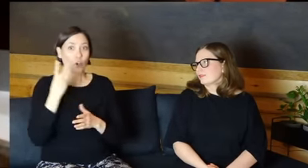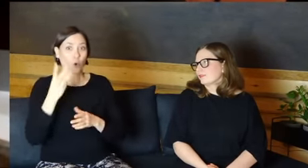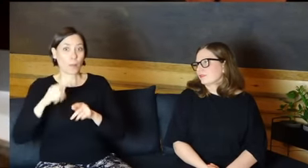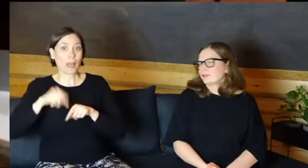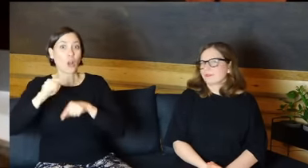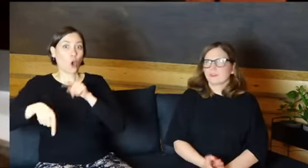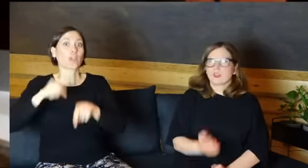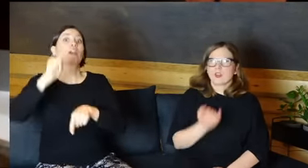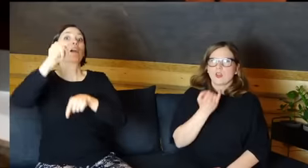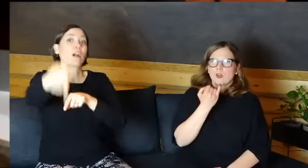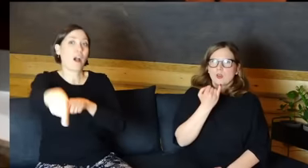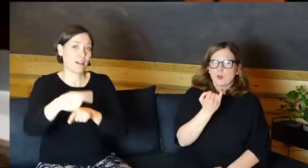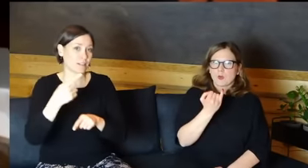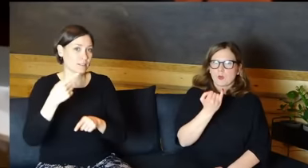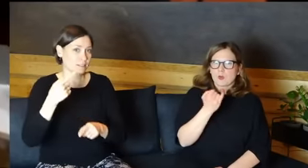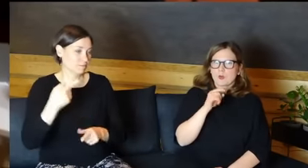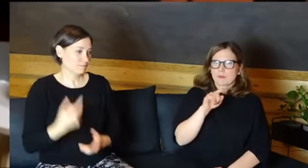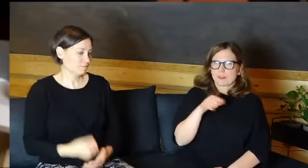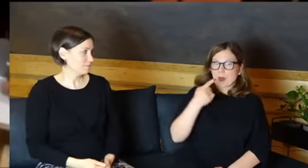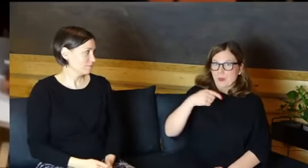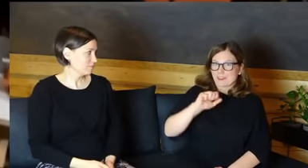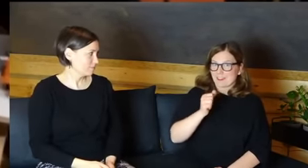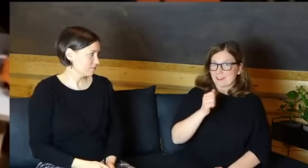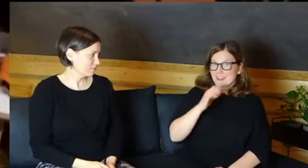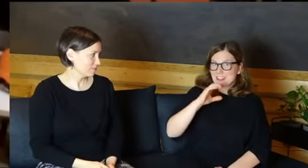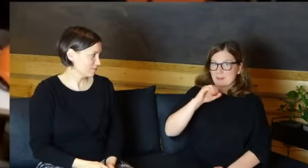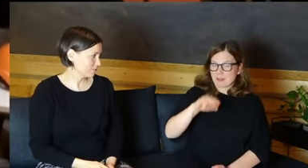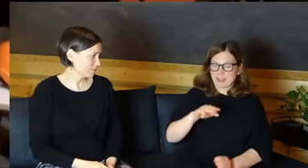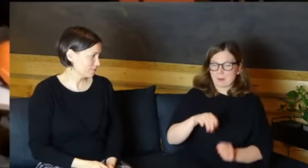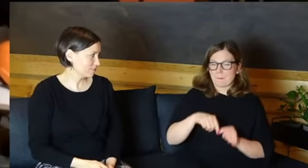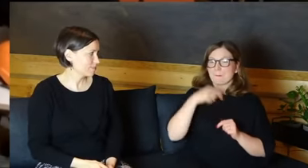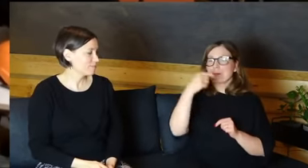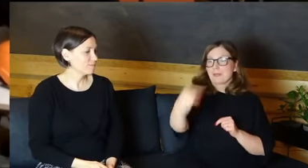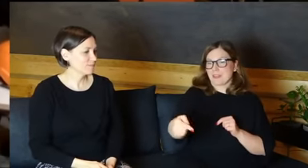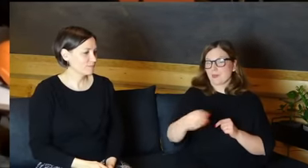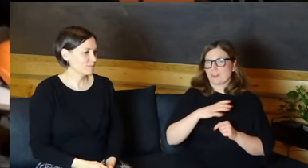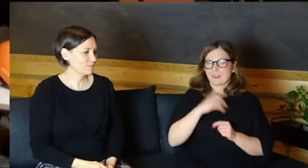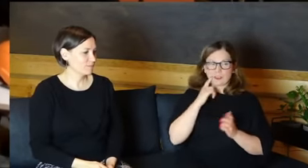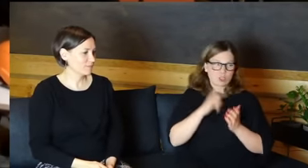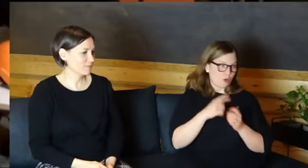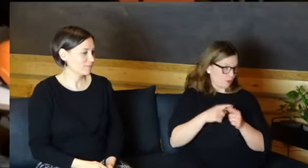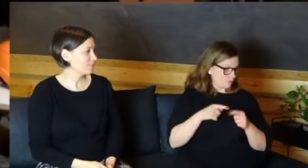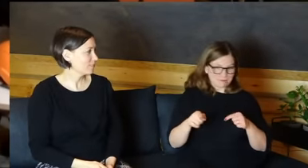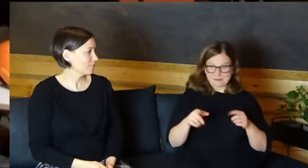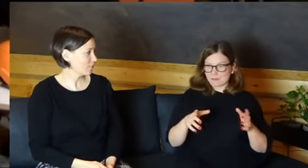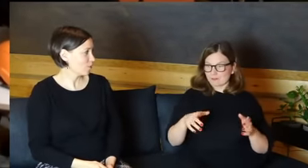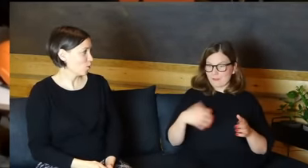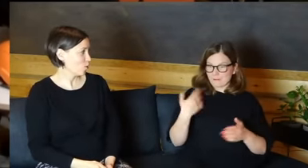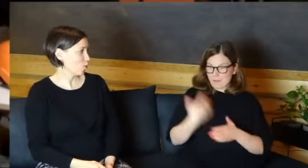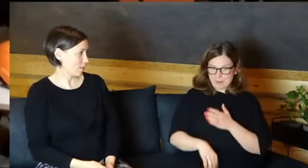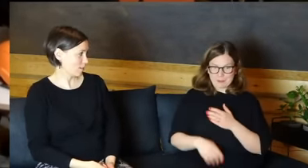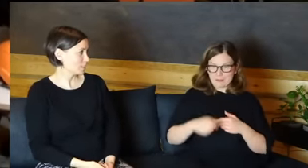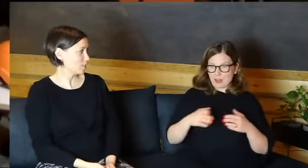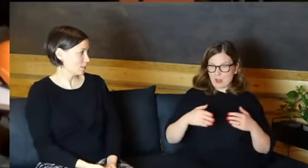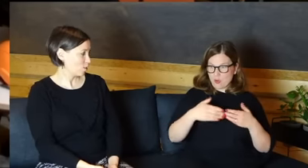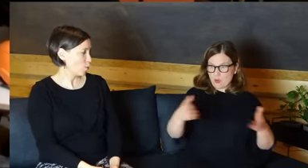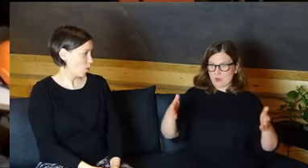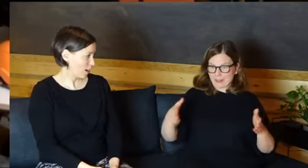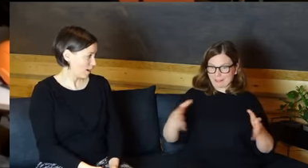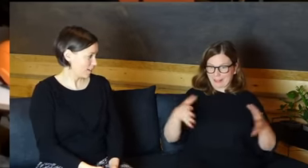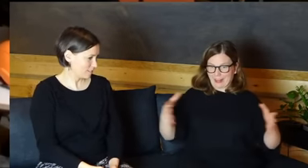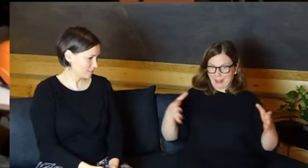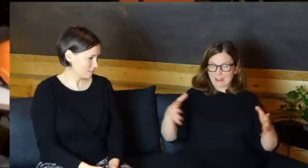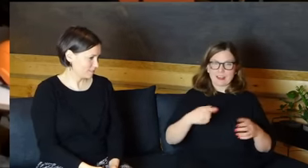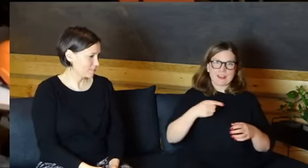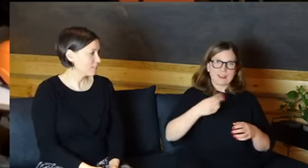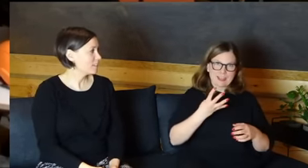metriä 19 senttiä taitaa olla se pituusennätys, että hyvin kliaraisin tämän huonetilan ja sitten siihen 14 metriin saa